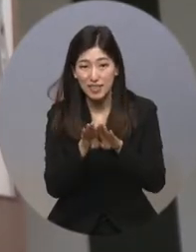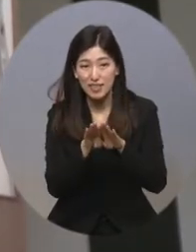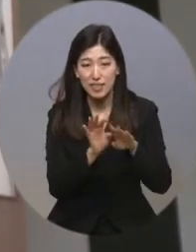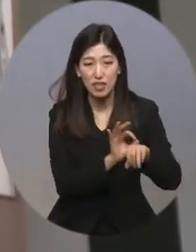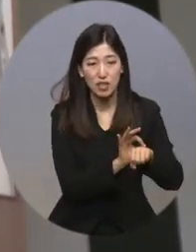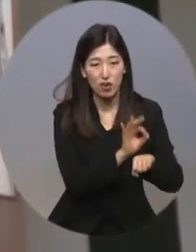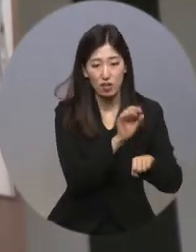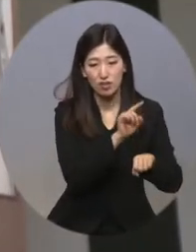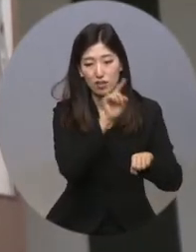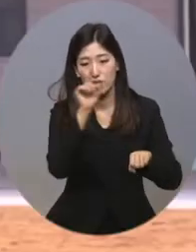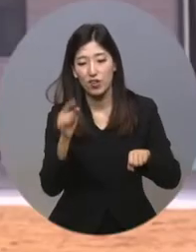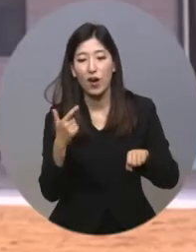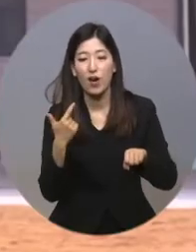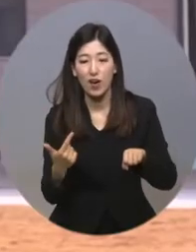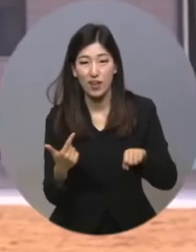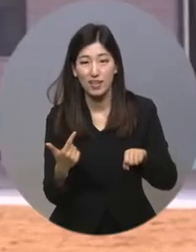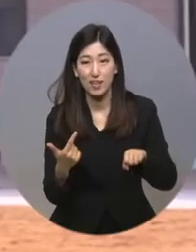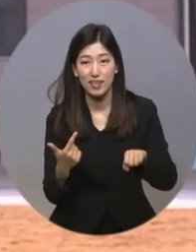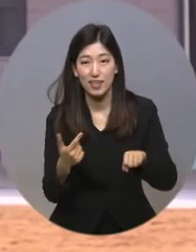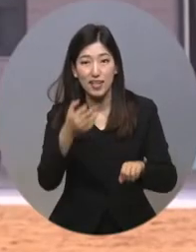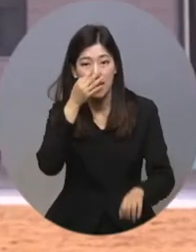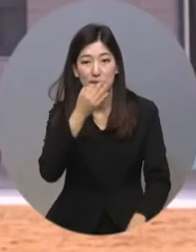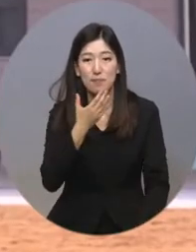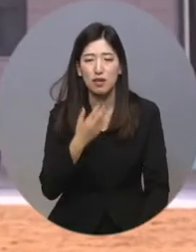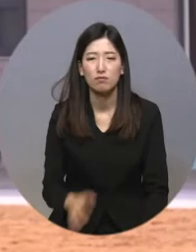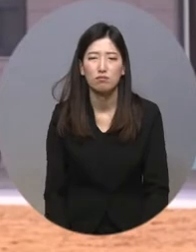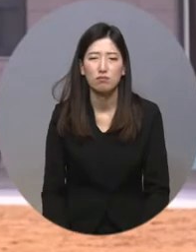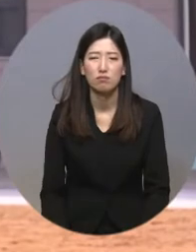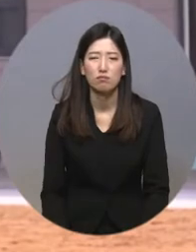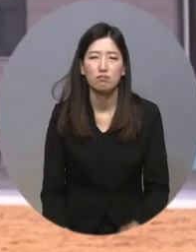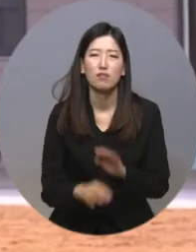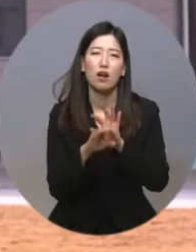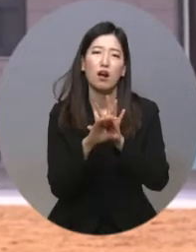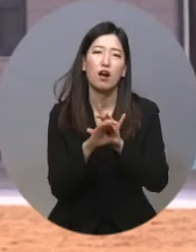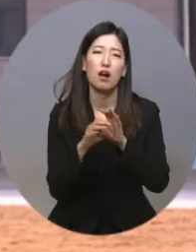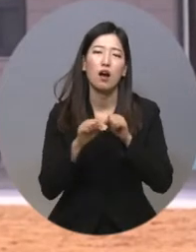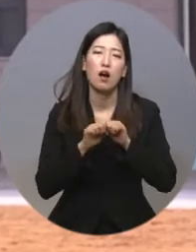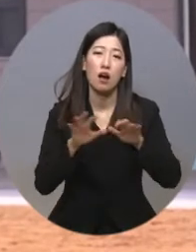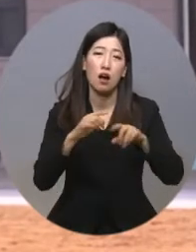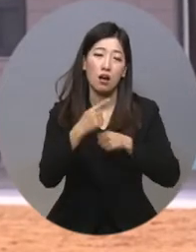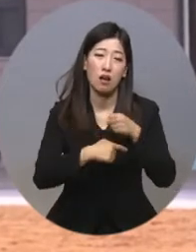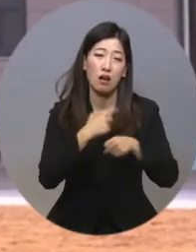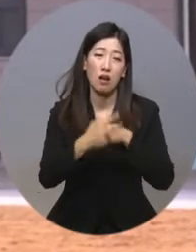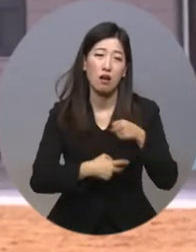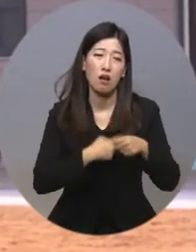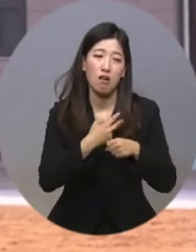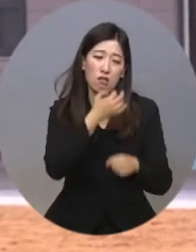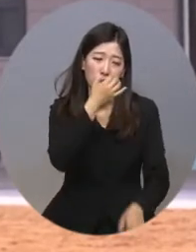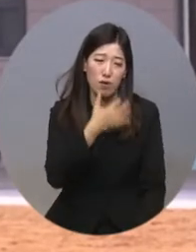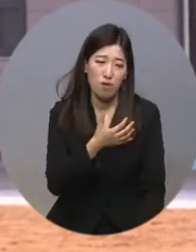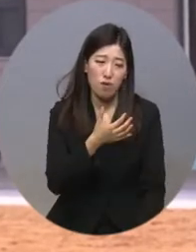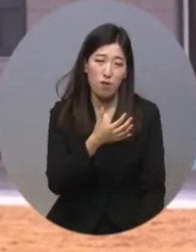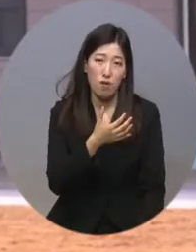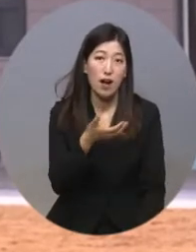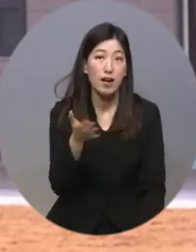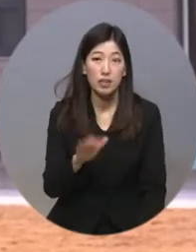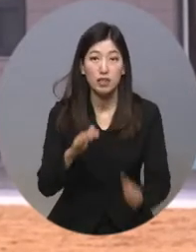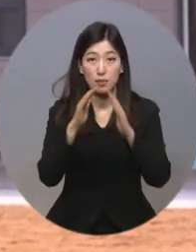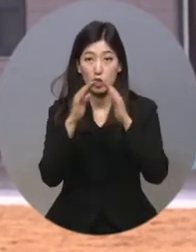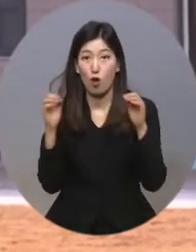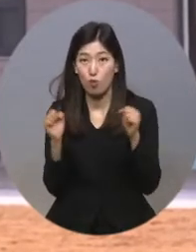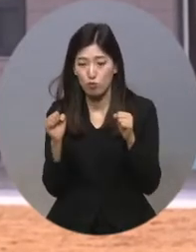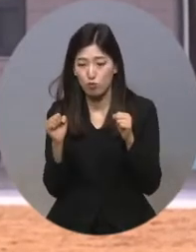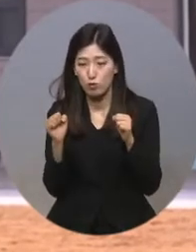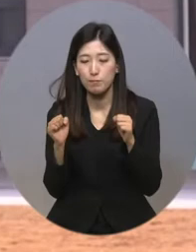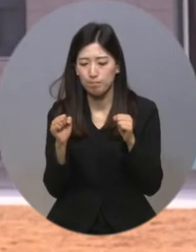관람이 가능합니다. 지속되는 코로나19로 모두가 힘든 이때 전라북도는 올해에도 청년 작가들을